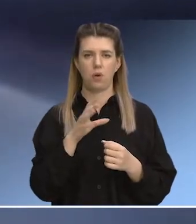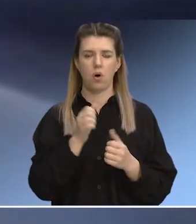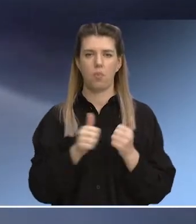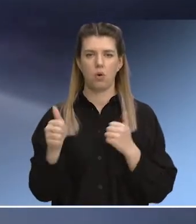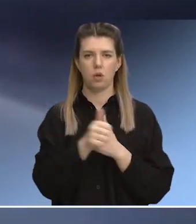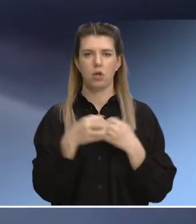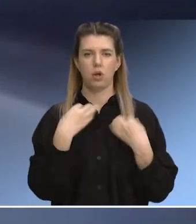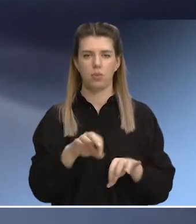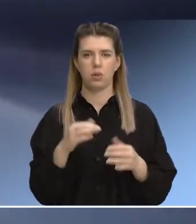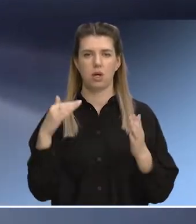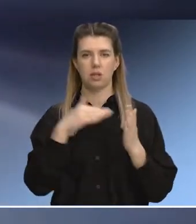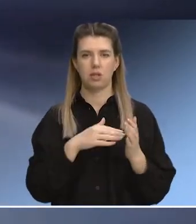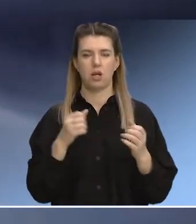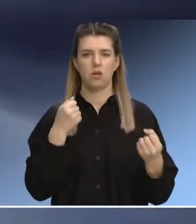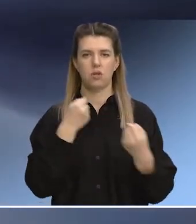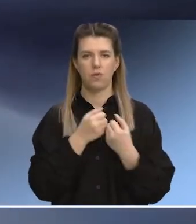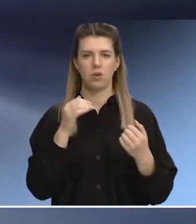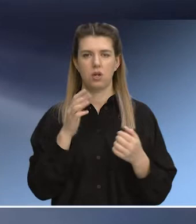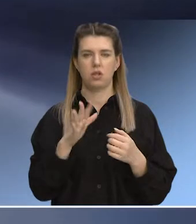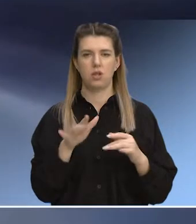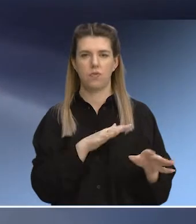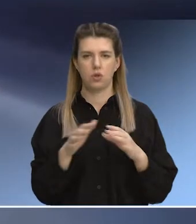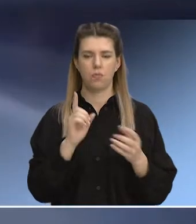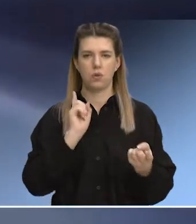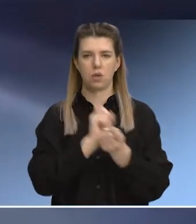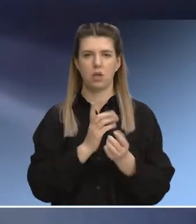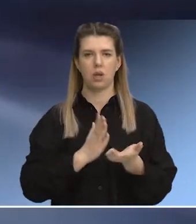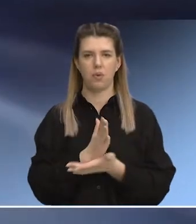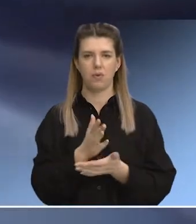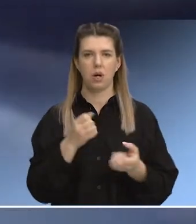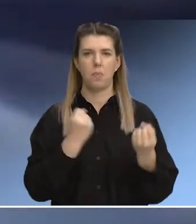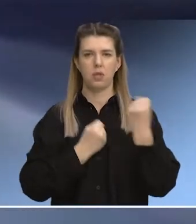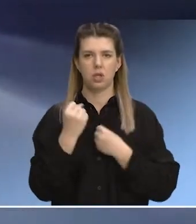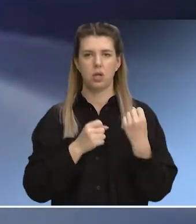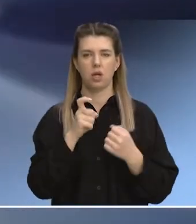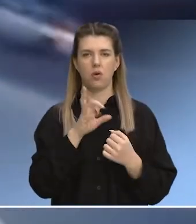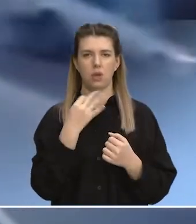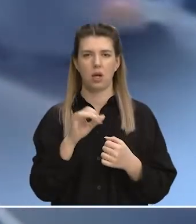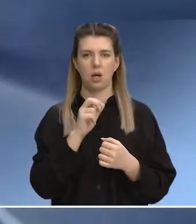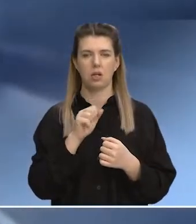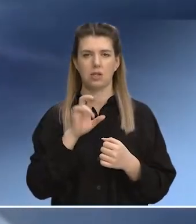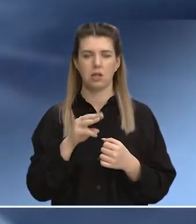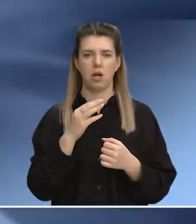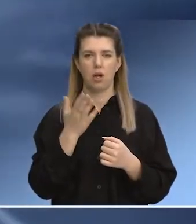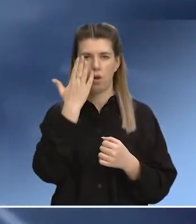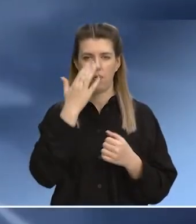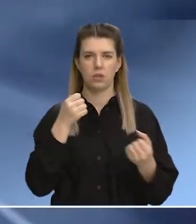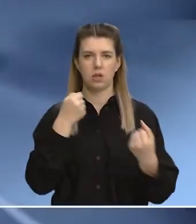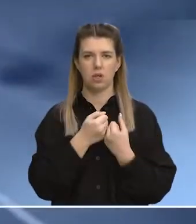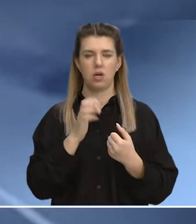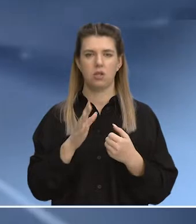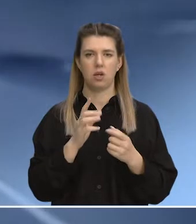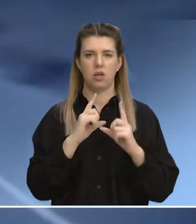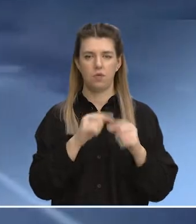маневр обгона, допустил касательное столкновение с движущимся во встречном направлении автомобилем Hyundai Accent и лобовое столкновение